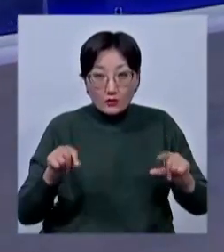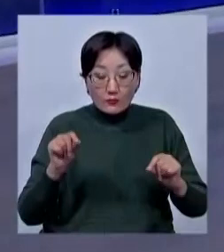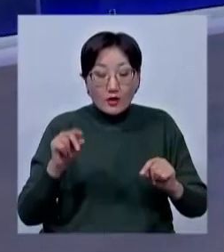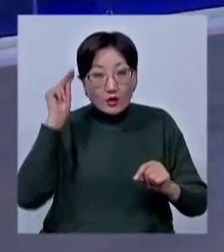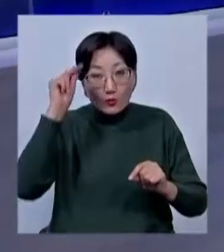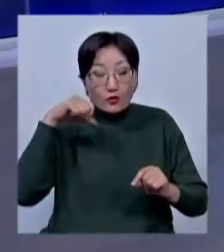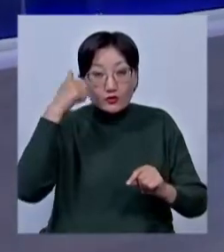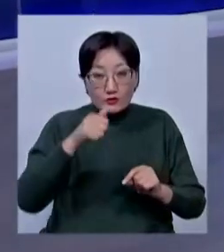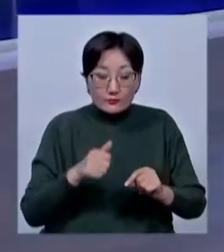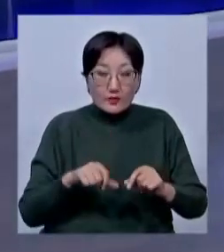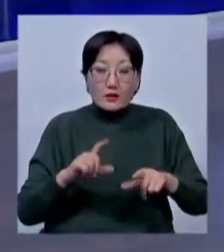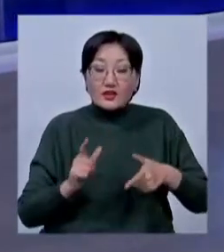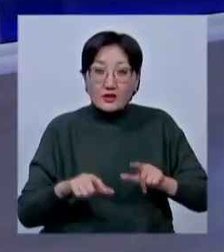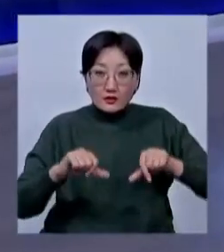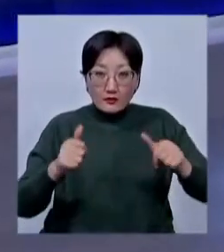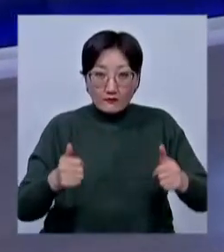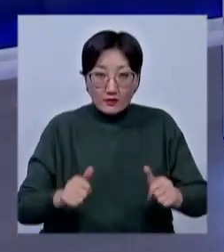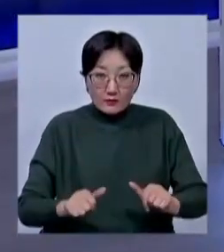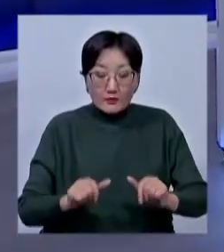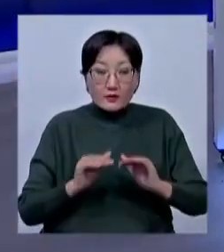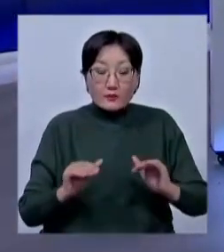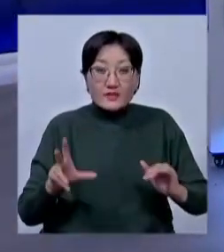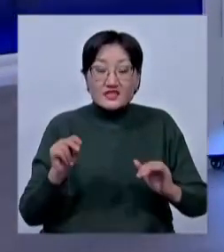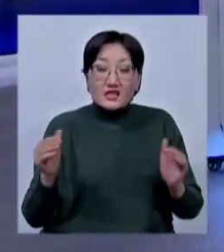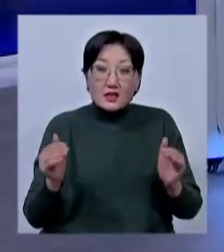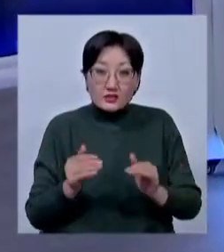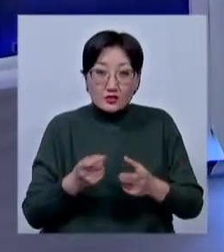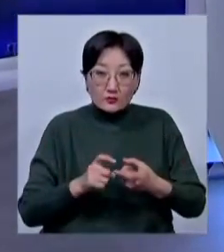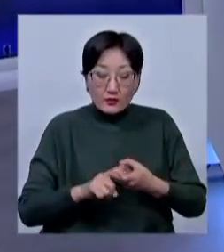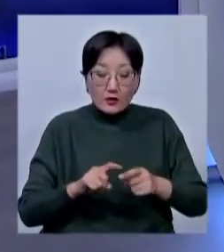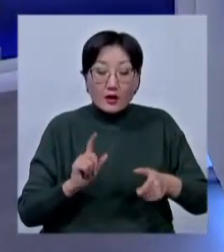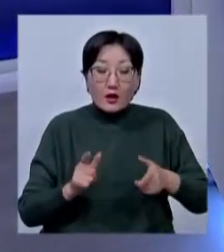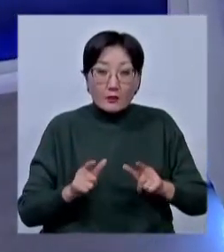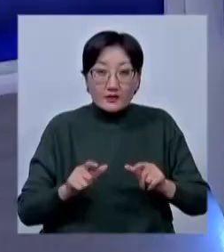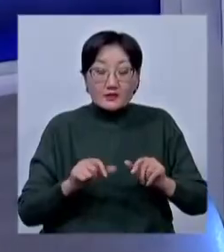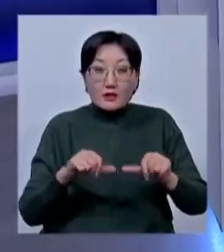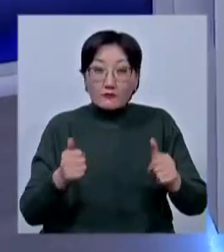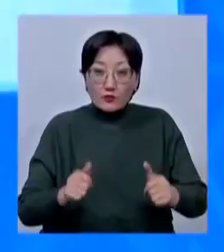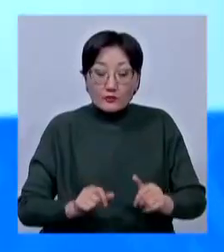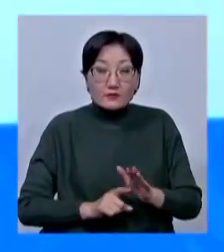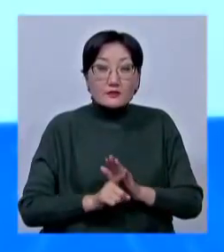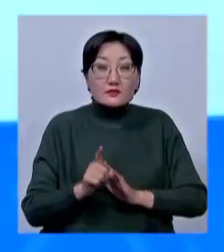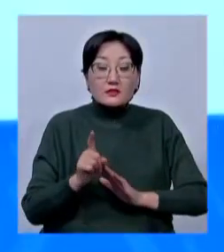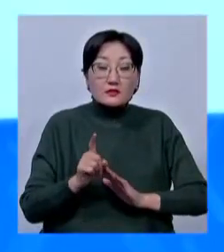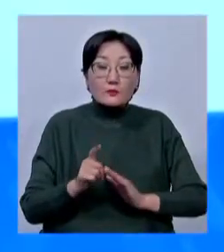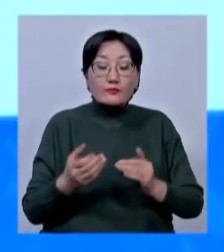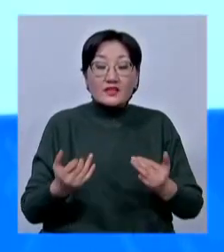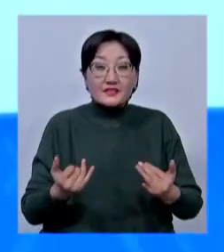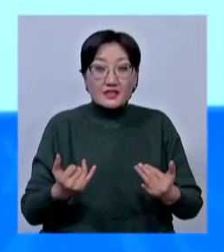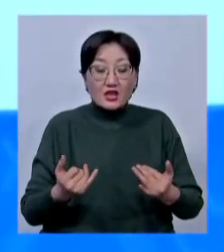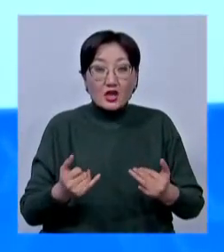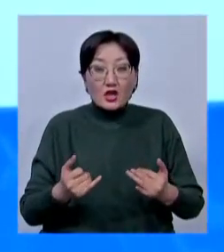жылы оларда штаттық режимде, бала оқушы санының азыздығына байланысты штаттық режимде басталды. Енді